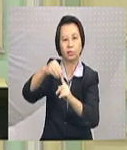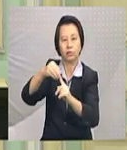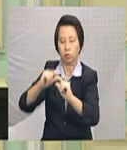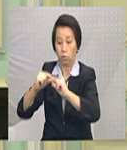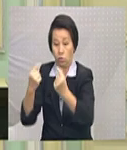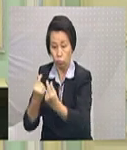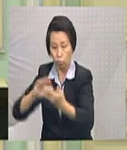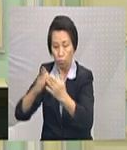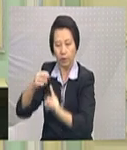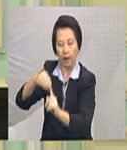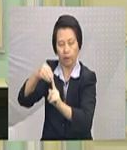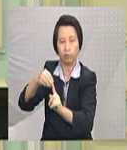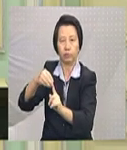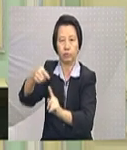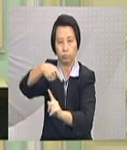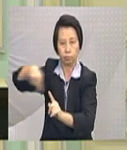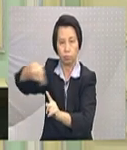di